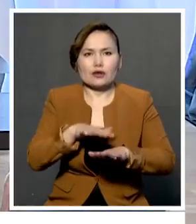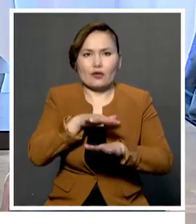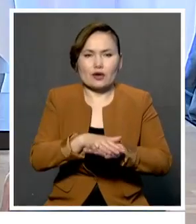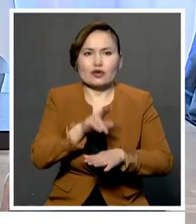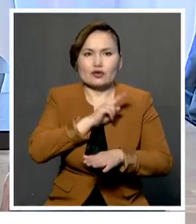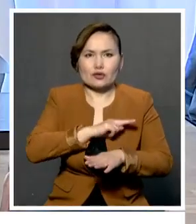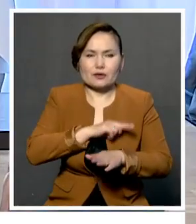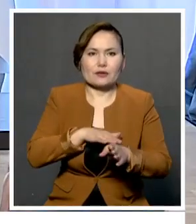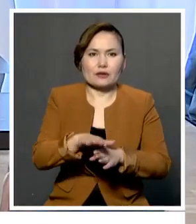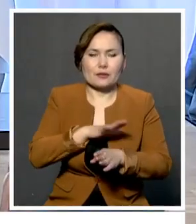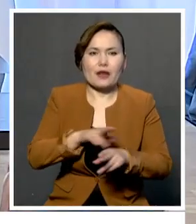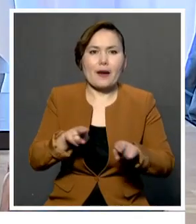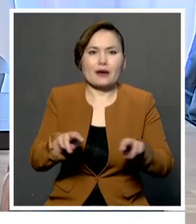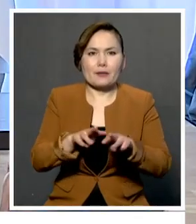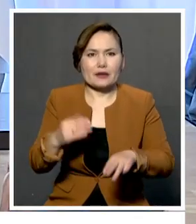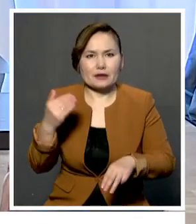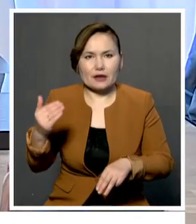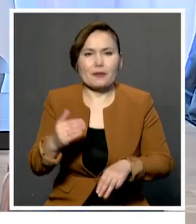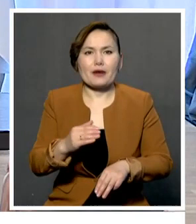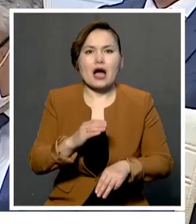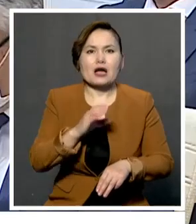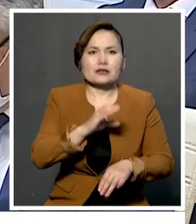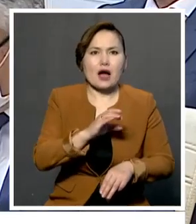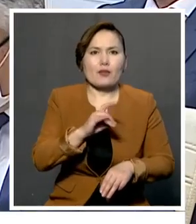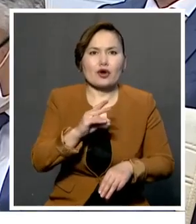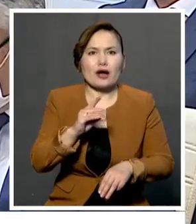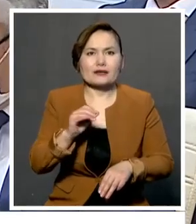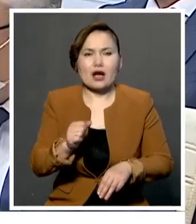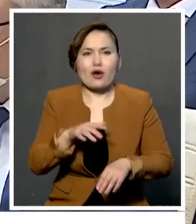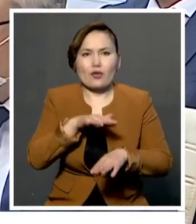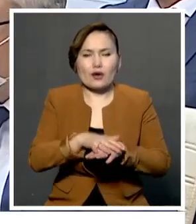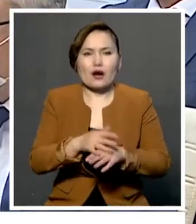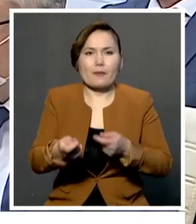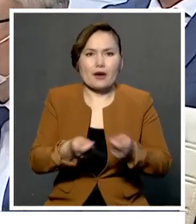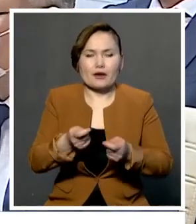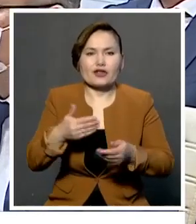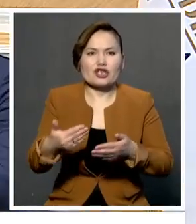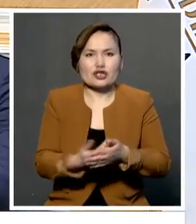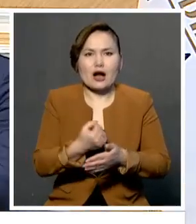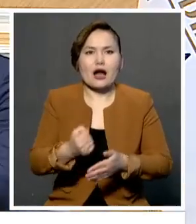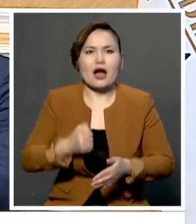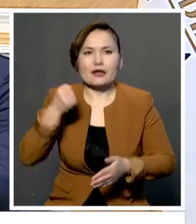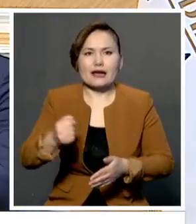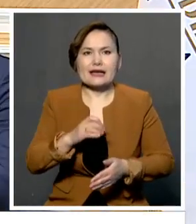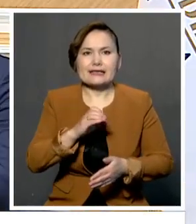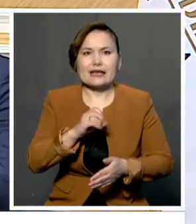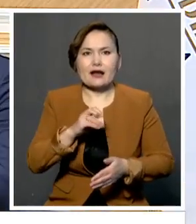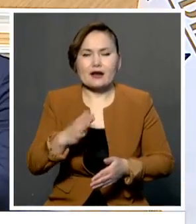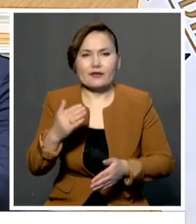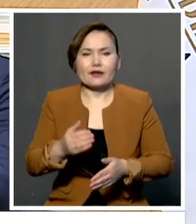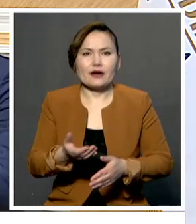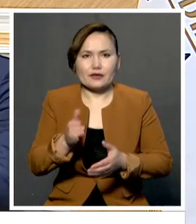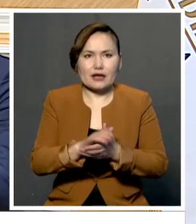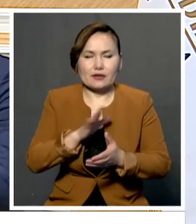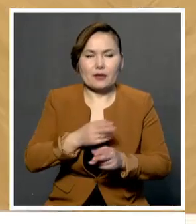өтті. Ел премьер-министрі Самұрық-Қазына қорының ұжымына басқарманың жаңа төрағасы Алмасадам Сатқалиевті таныстырды. Ол әр жылдары еліміздің